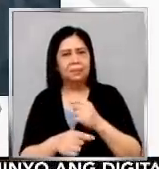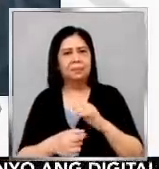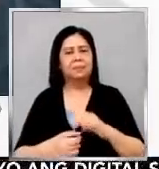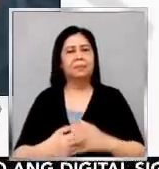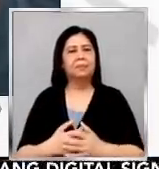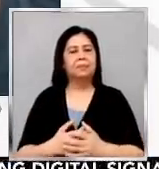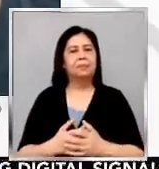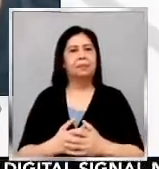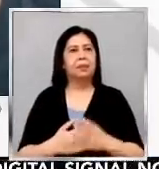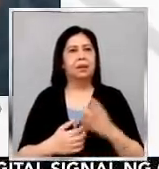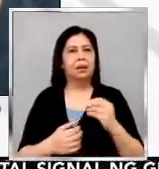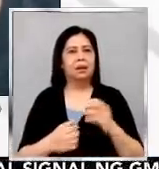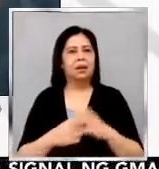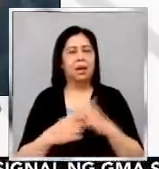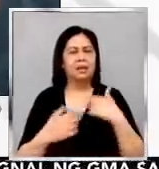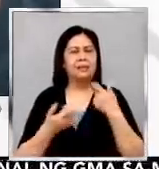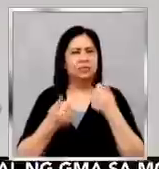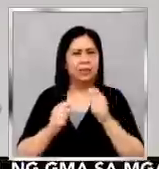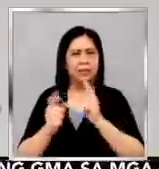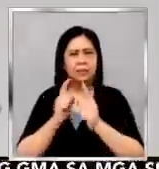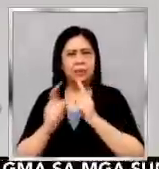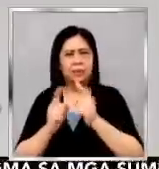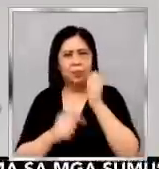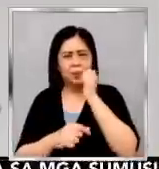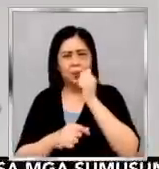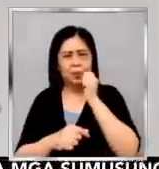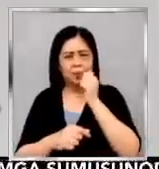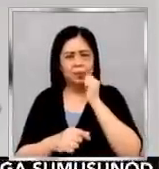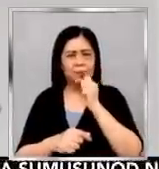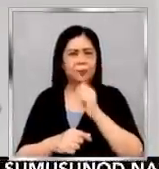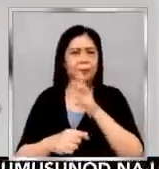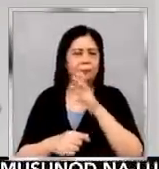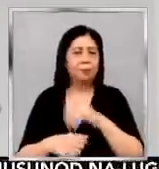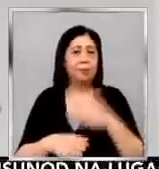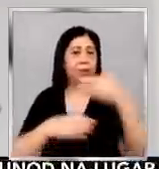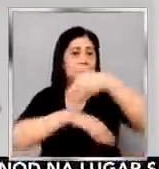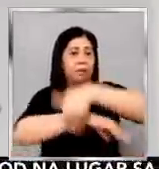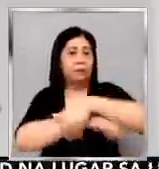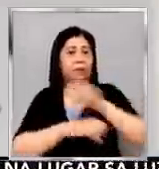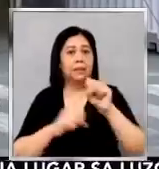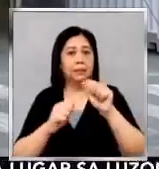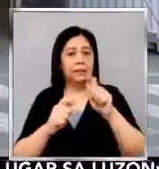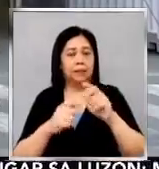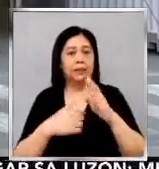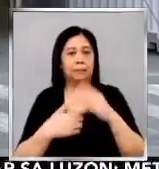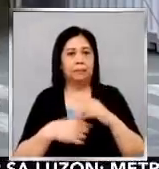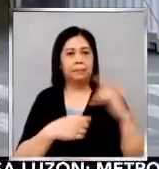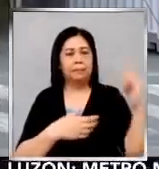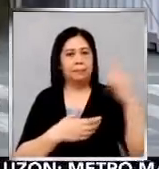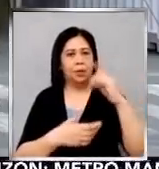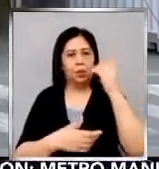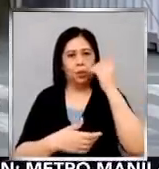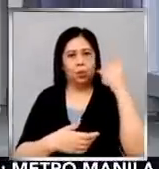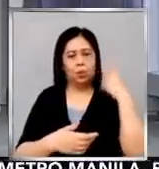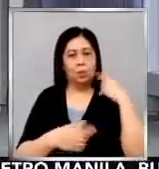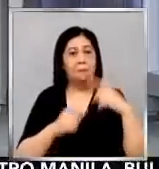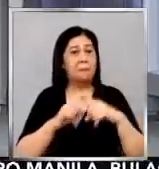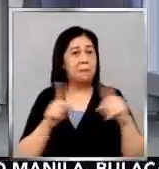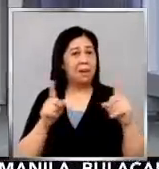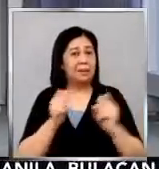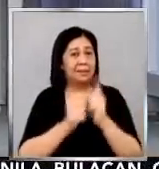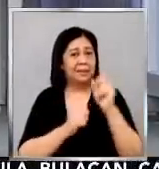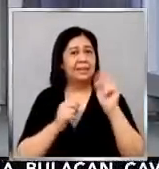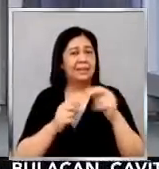Inatry kong kausapin siya araw-araw. Gabi nitong Sabado nakaalis na ng Dubai si Randy. Ang kaso kailangan pa rin niyang dumaan